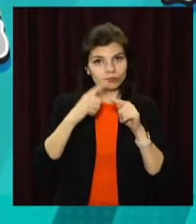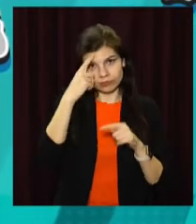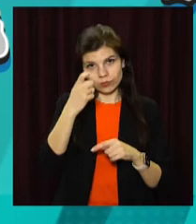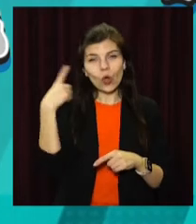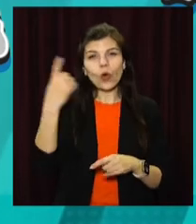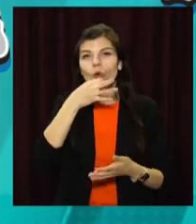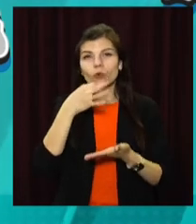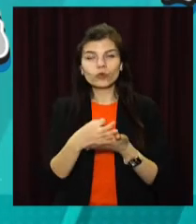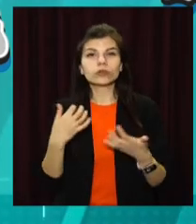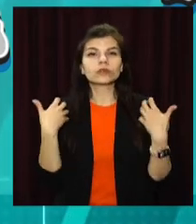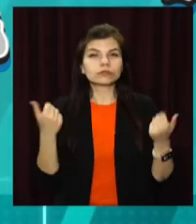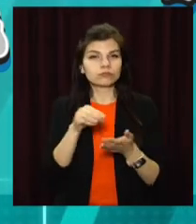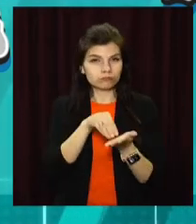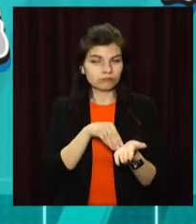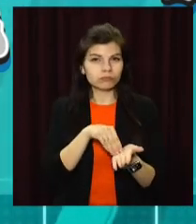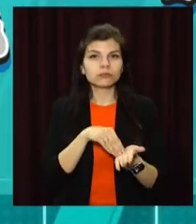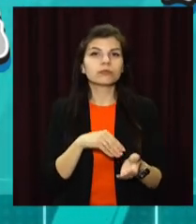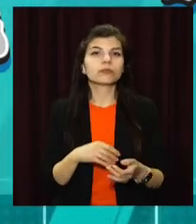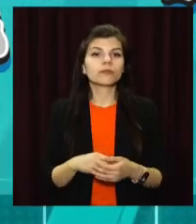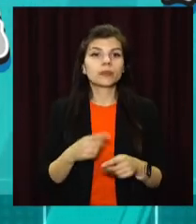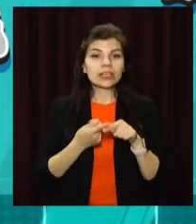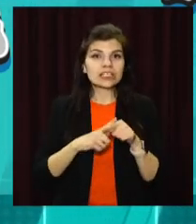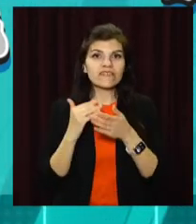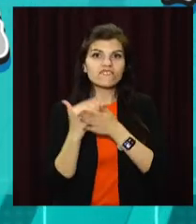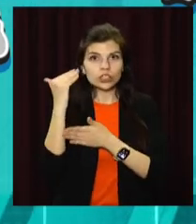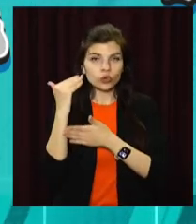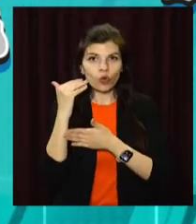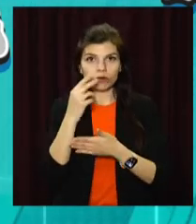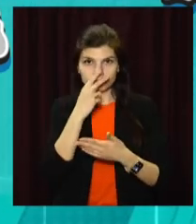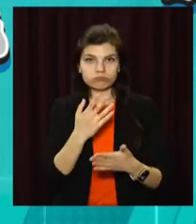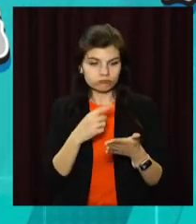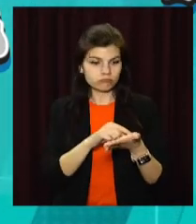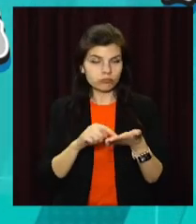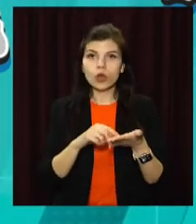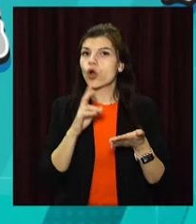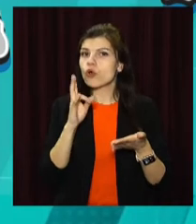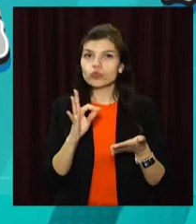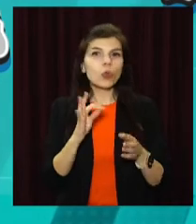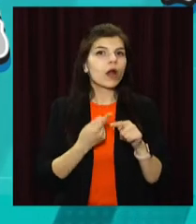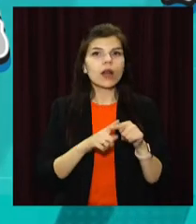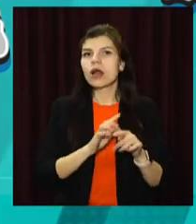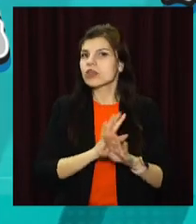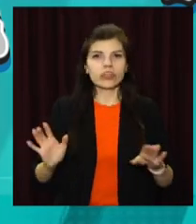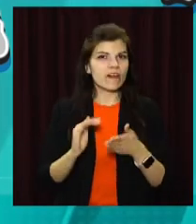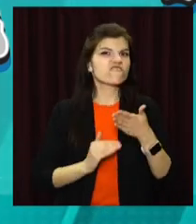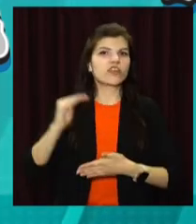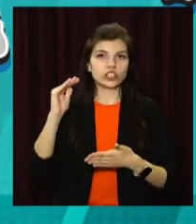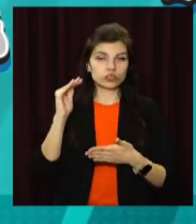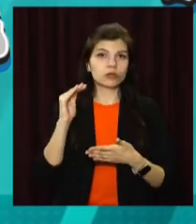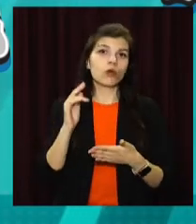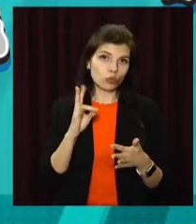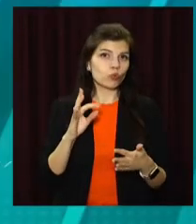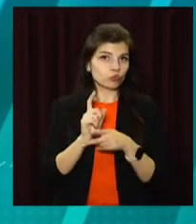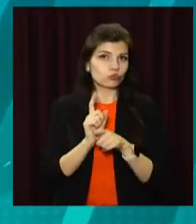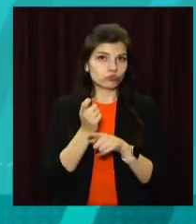повідомили в обласному департаменті охорони здоров'я. Це високий показник, однак не один з найвищих. Загалом